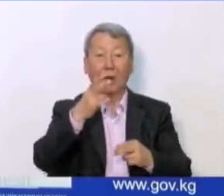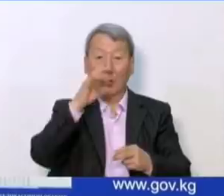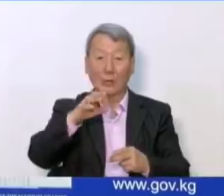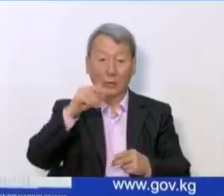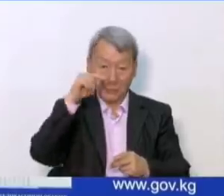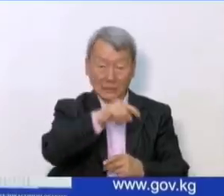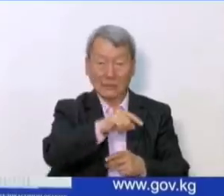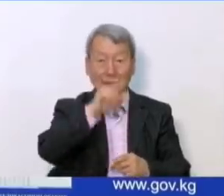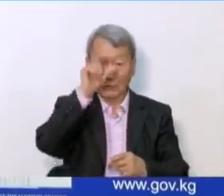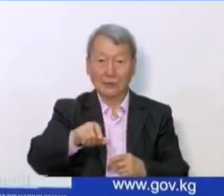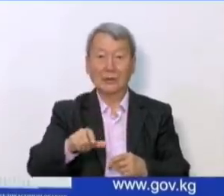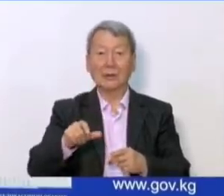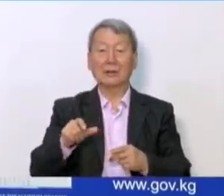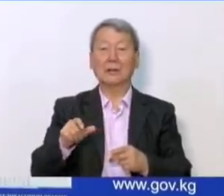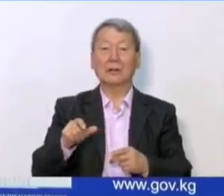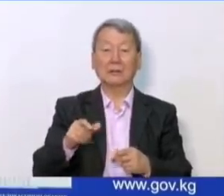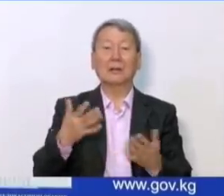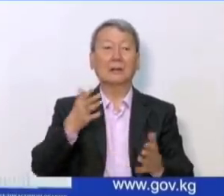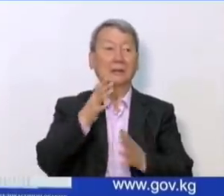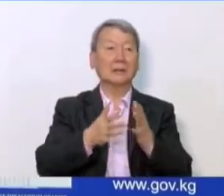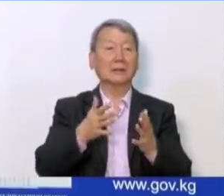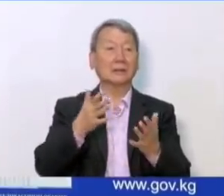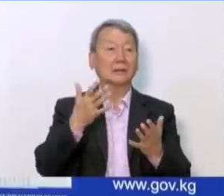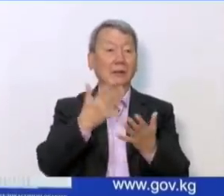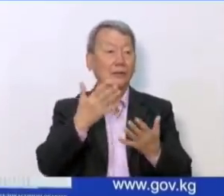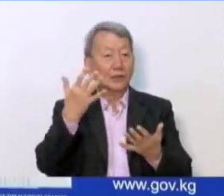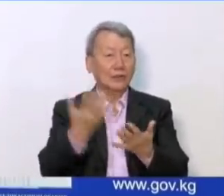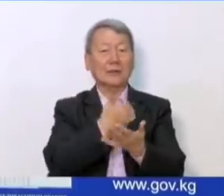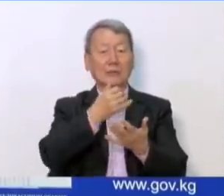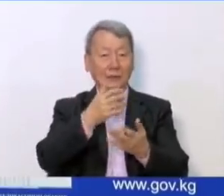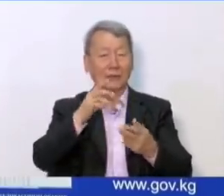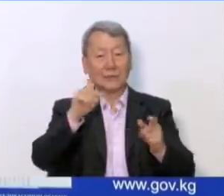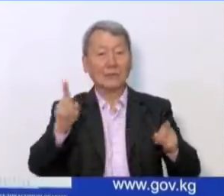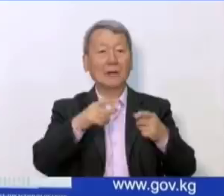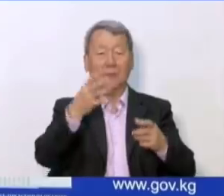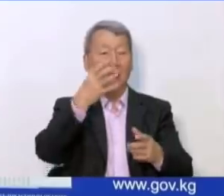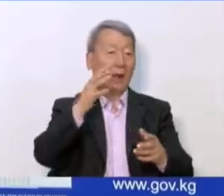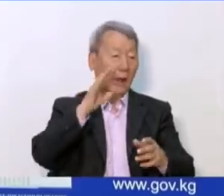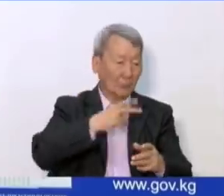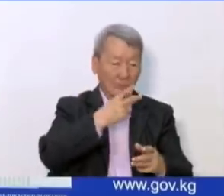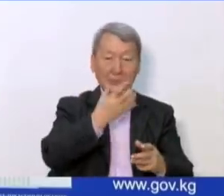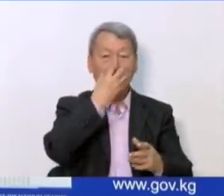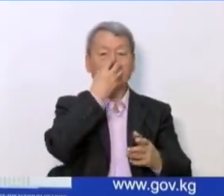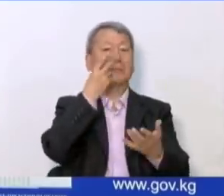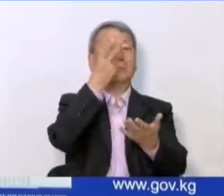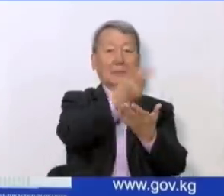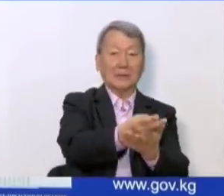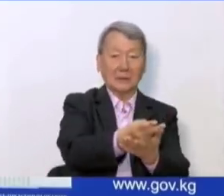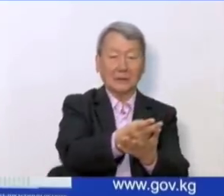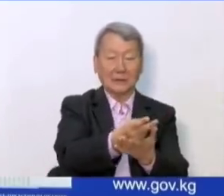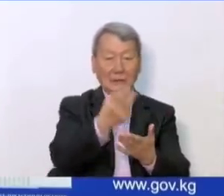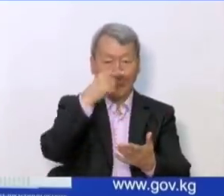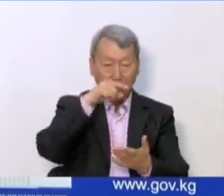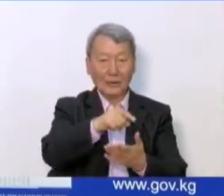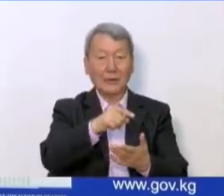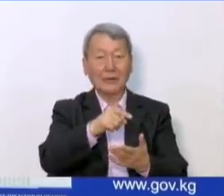учурда кандайдыр бир эффект болбой реанимация иш чаралары жүргүзүлгөн. Ошого